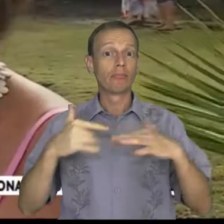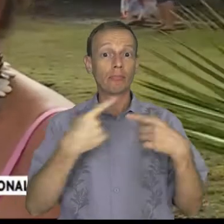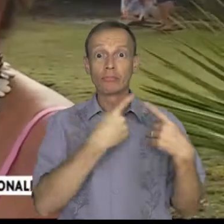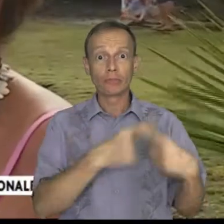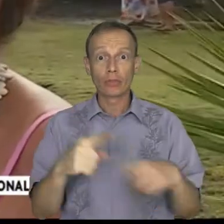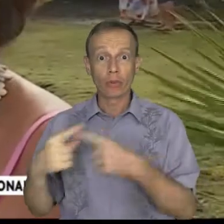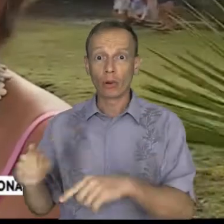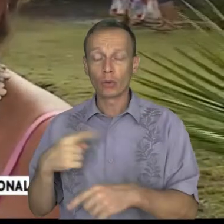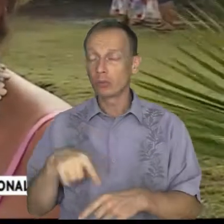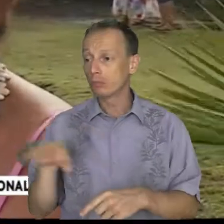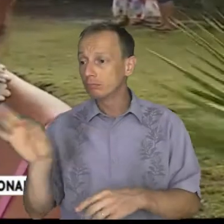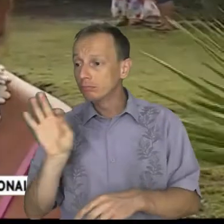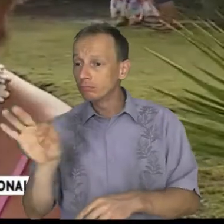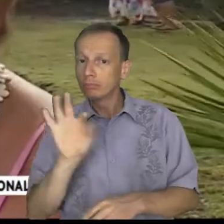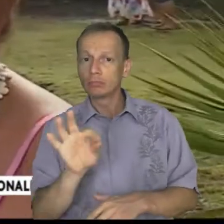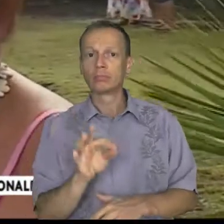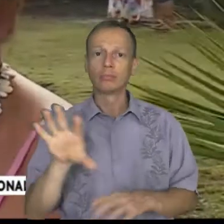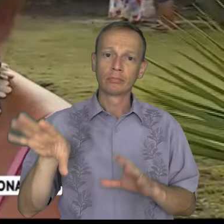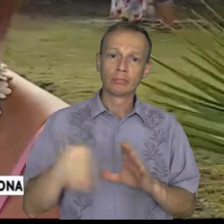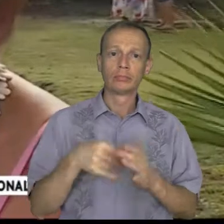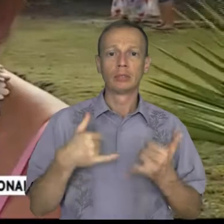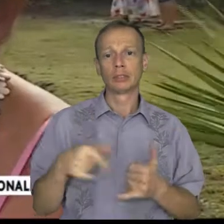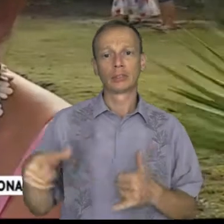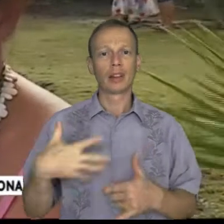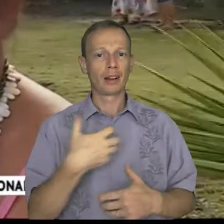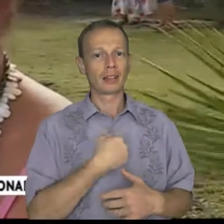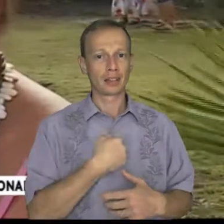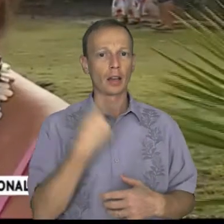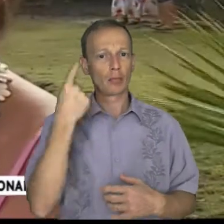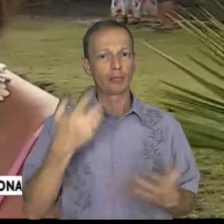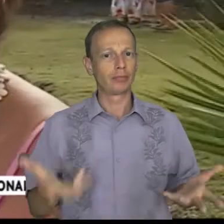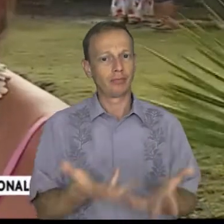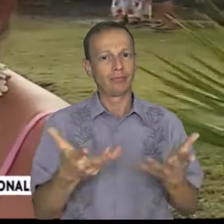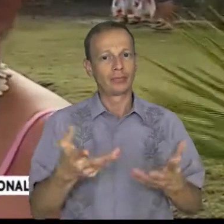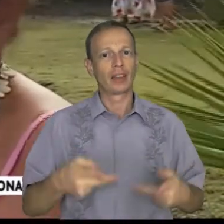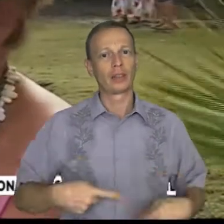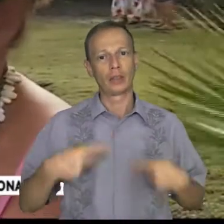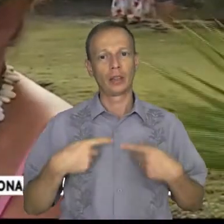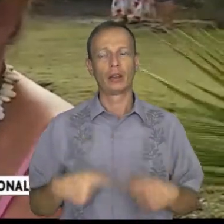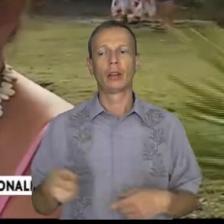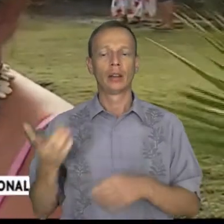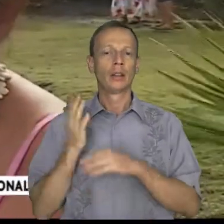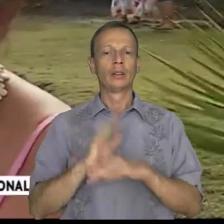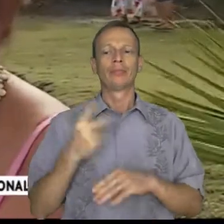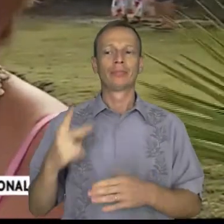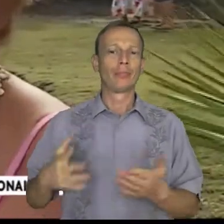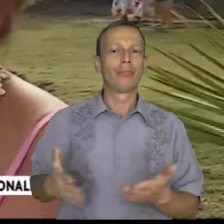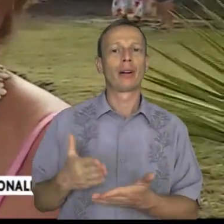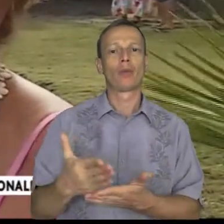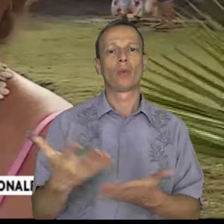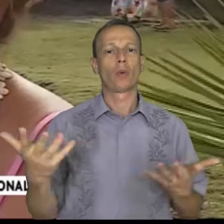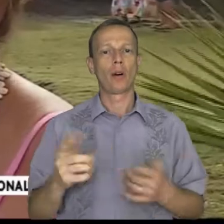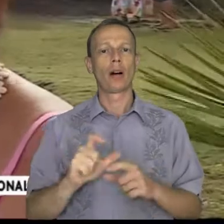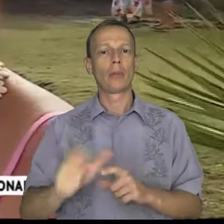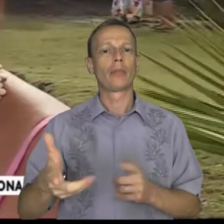issues de différents milieux, que nous avons repérés et qui sont là, qui ont accepté de tenir un